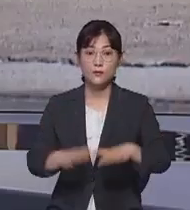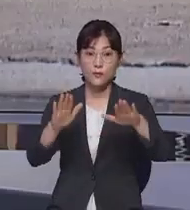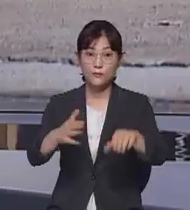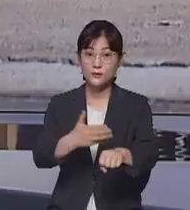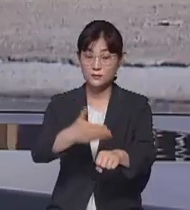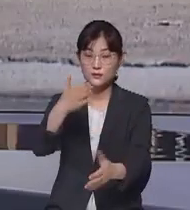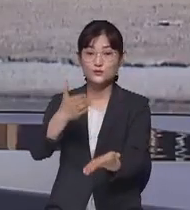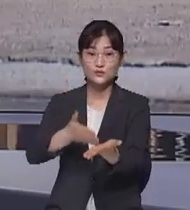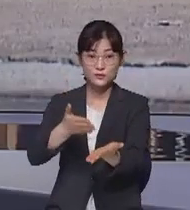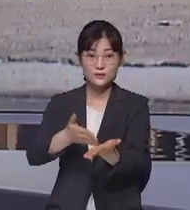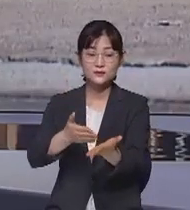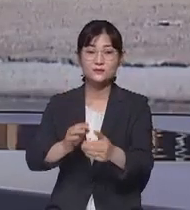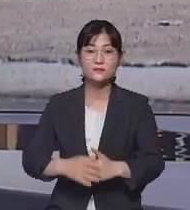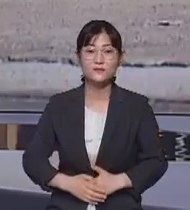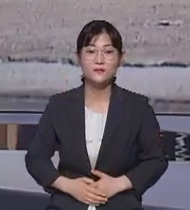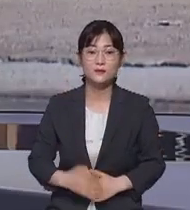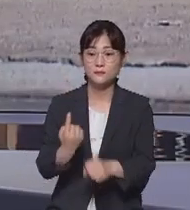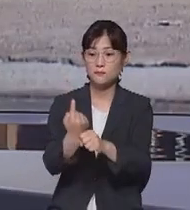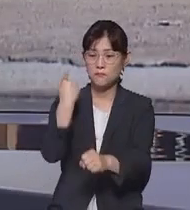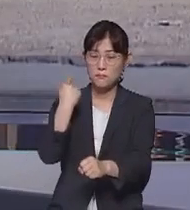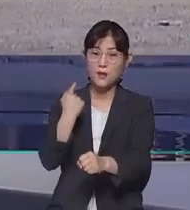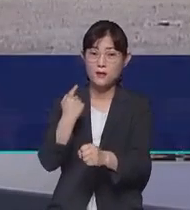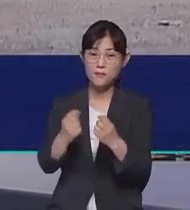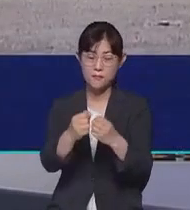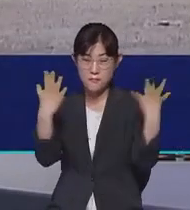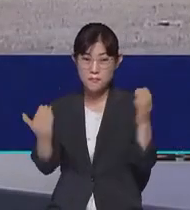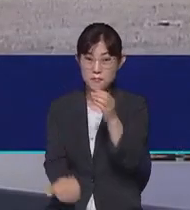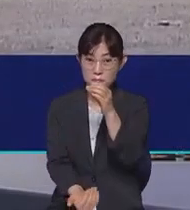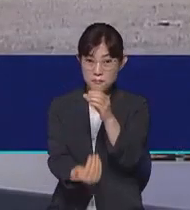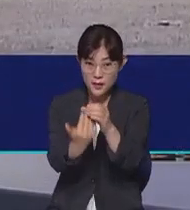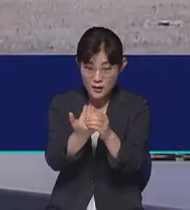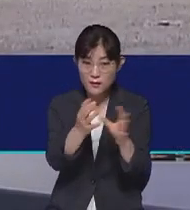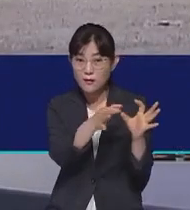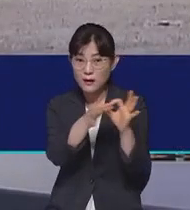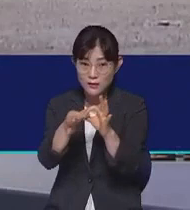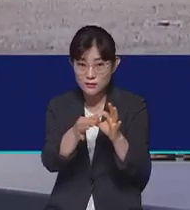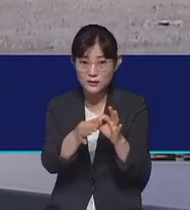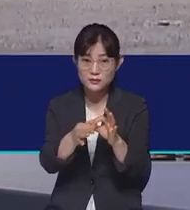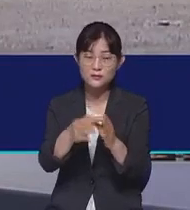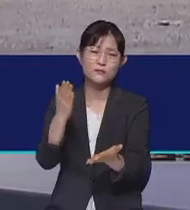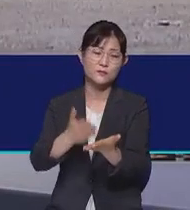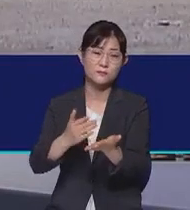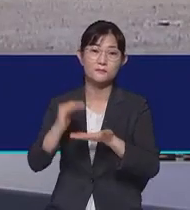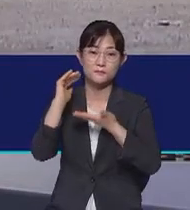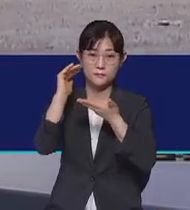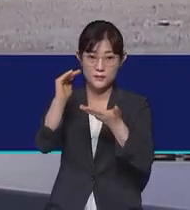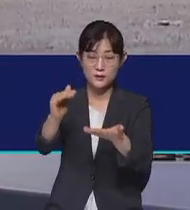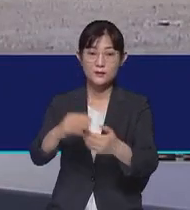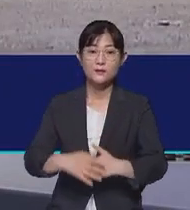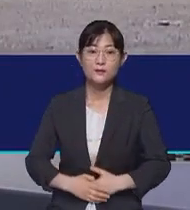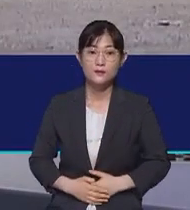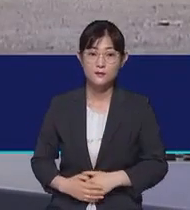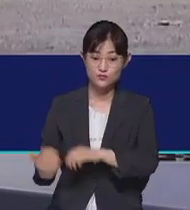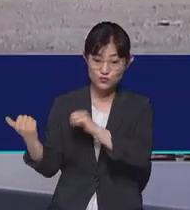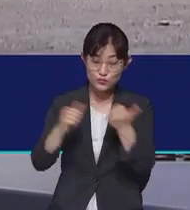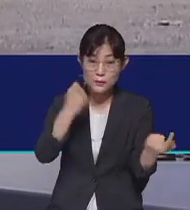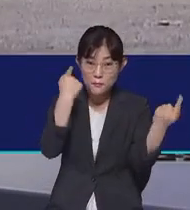오늘 KBC 8시 뉴스는 지난해 발생한 여천 NCT 폭발사고 관련 단독보도로 시작합니다 사상자를